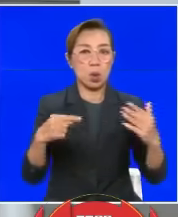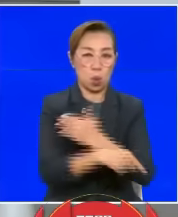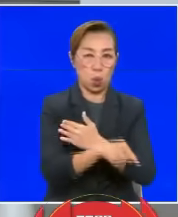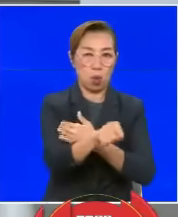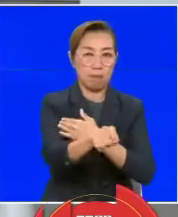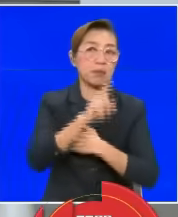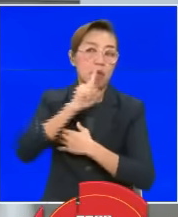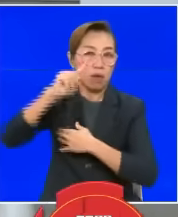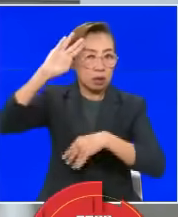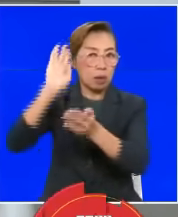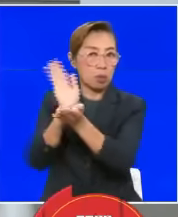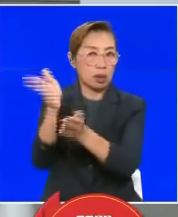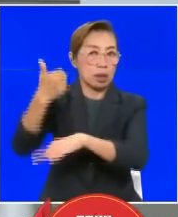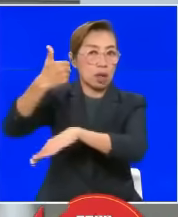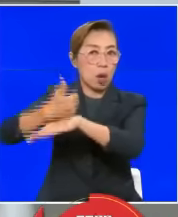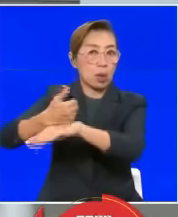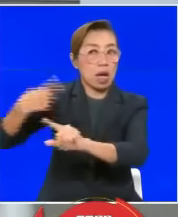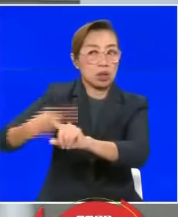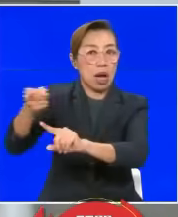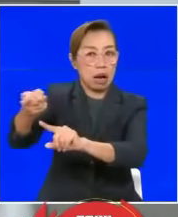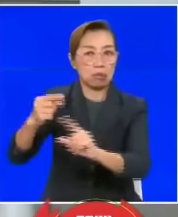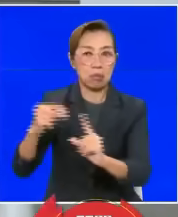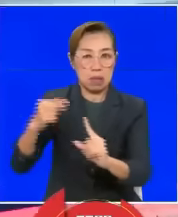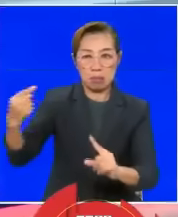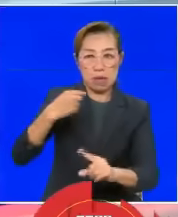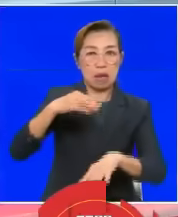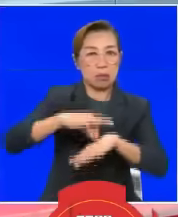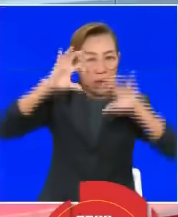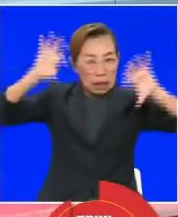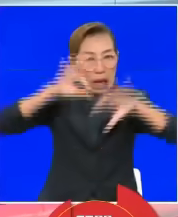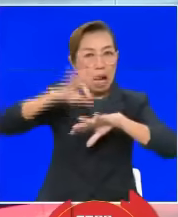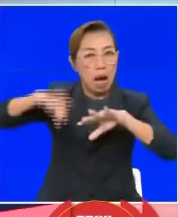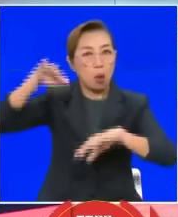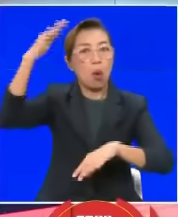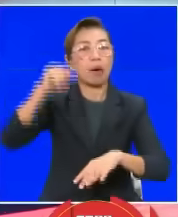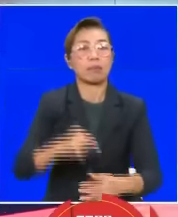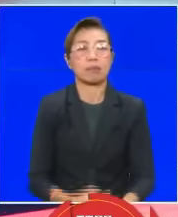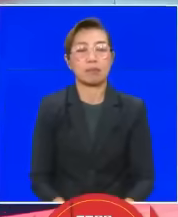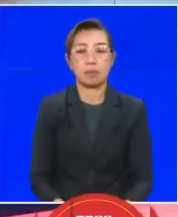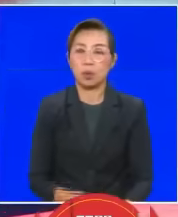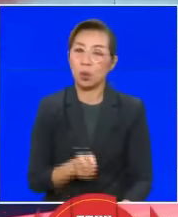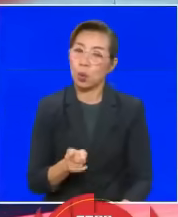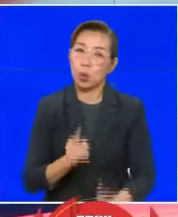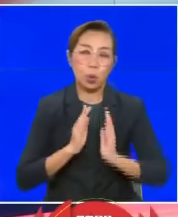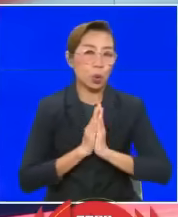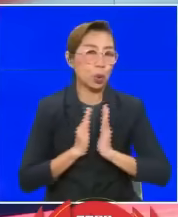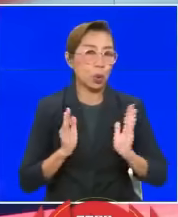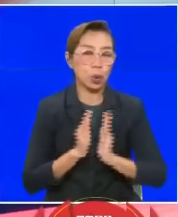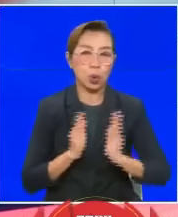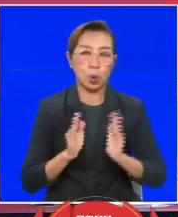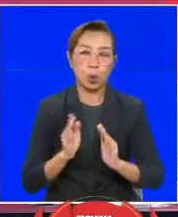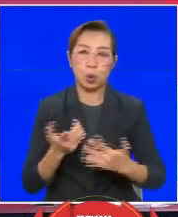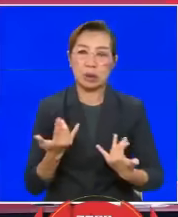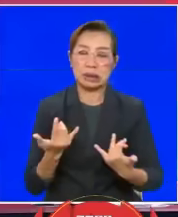พบตรกรณีที่มีคำสั่งให้ออกจากราชการด้วยค่ะโอขอบคุณครับคุณอโนทัย